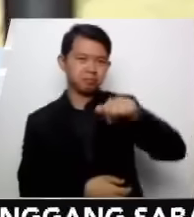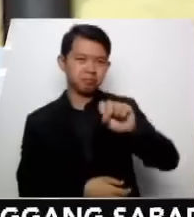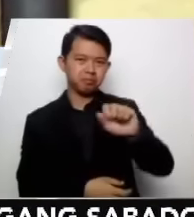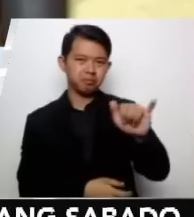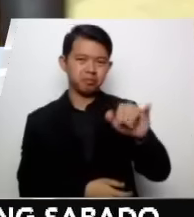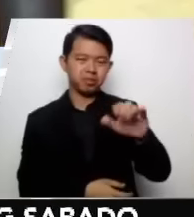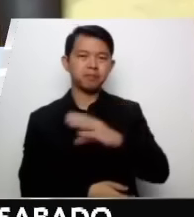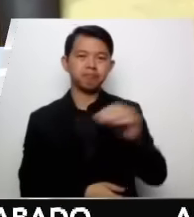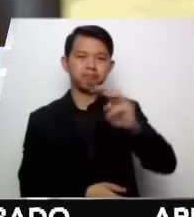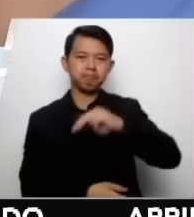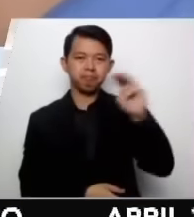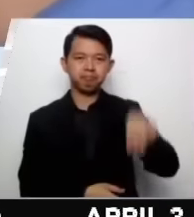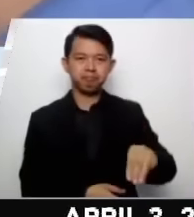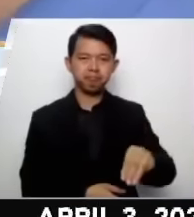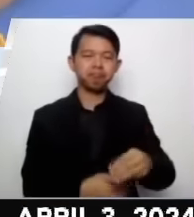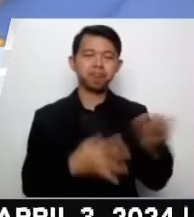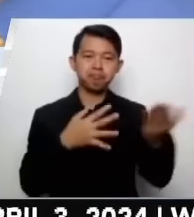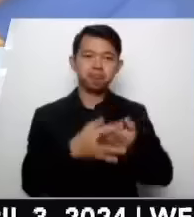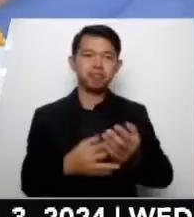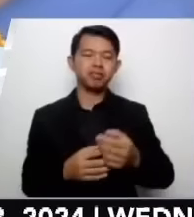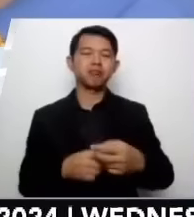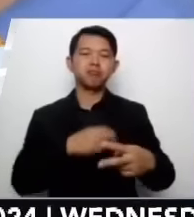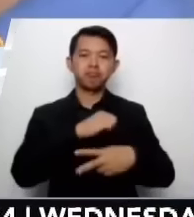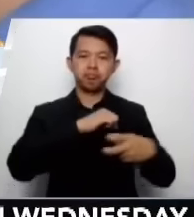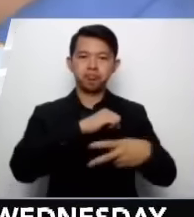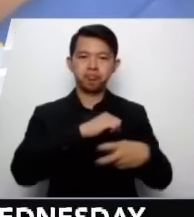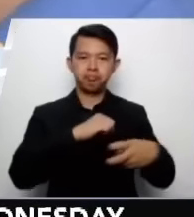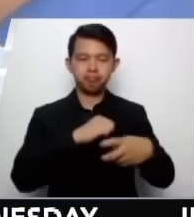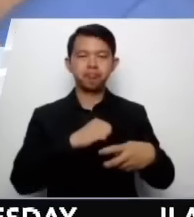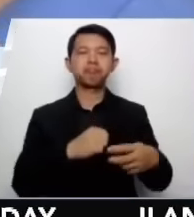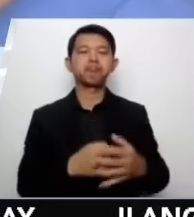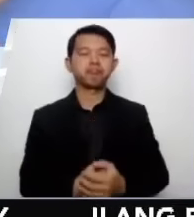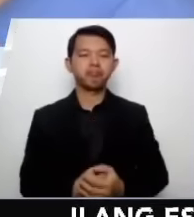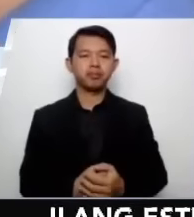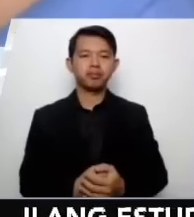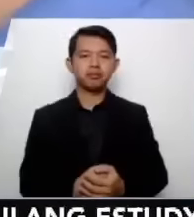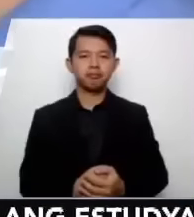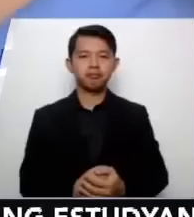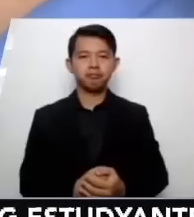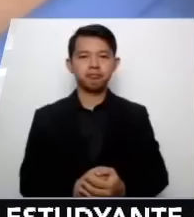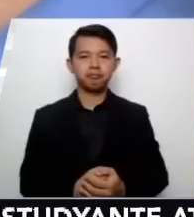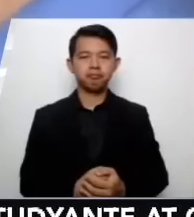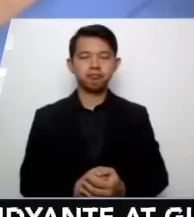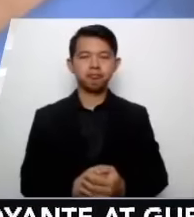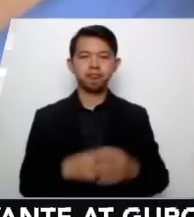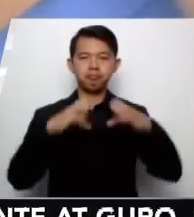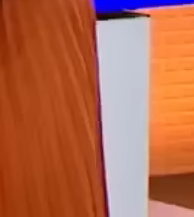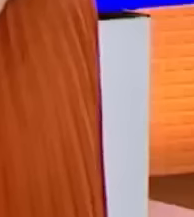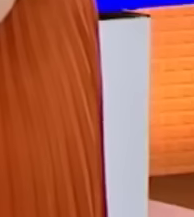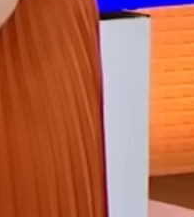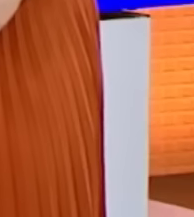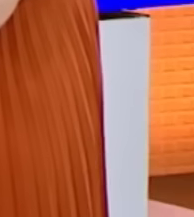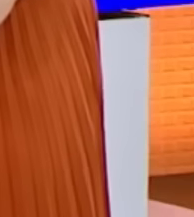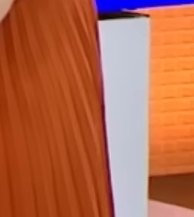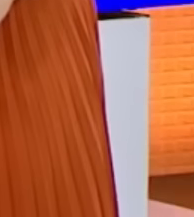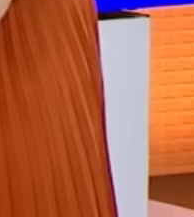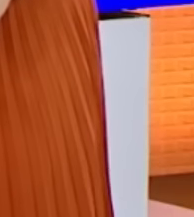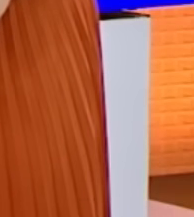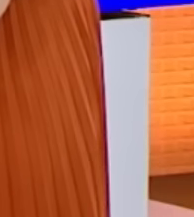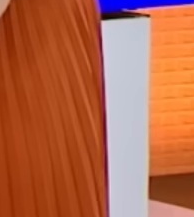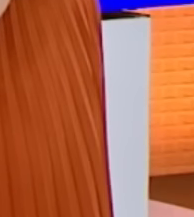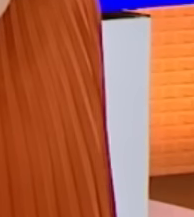reklamo ni Tolentino ito ang unang balita ni kahe para sa GMA integrated news mga kapuso